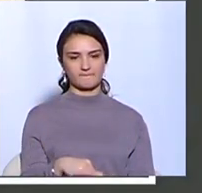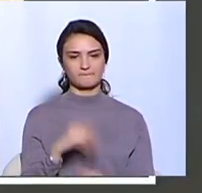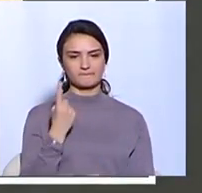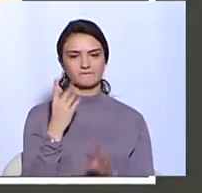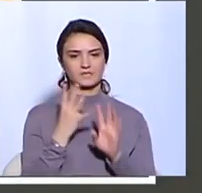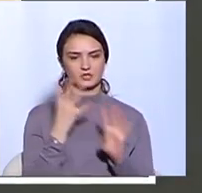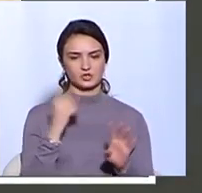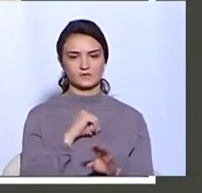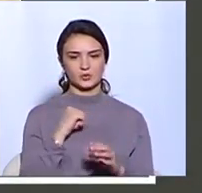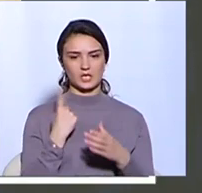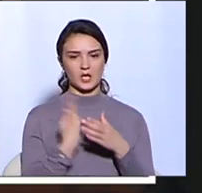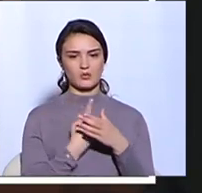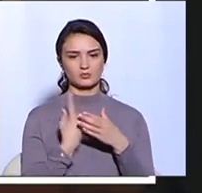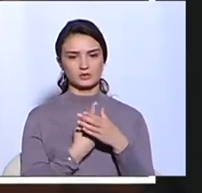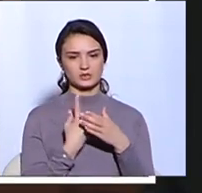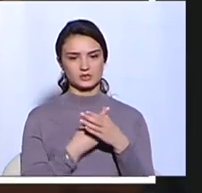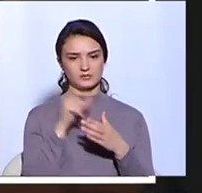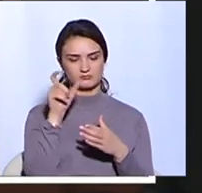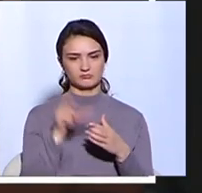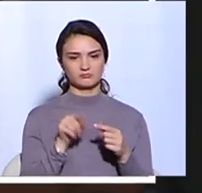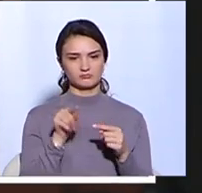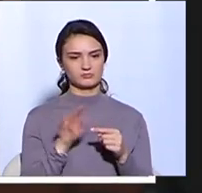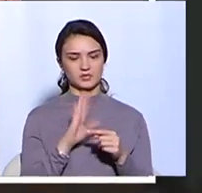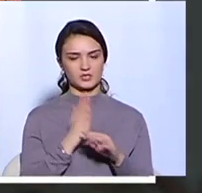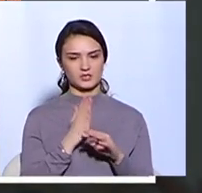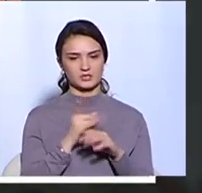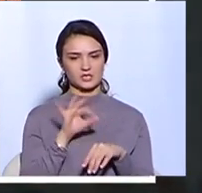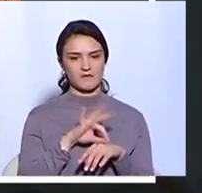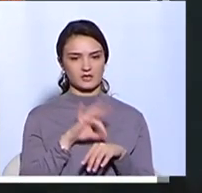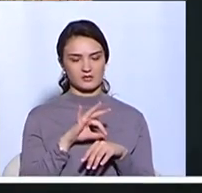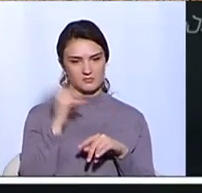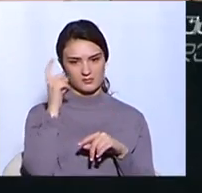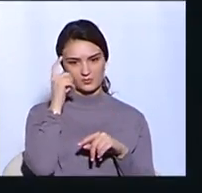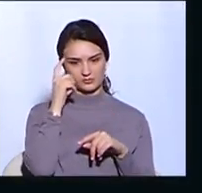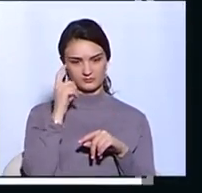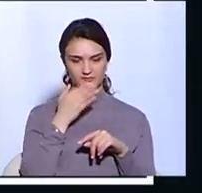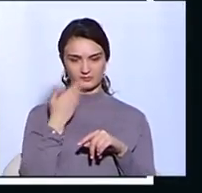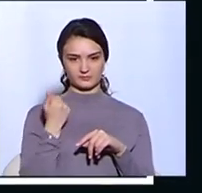პირველ რიგში, თავად აუტისტური სპექტრის აშლილობა არ არის მენტალური დაავადება.